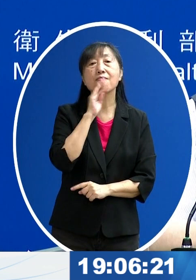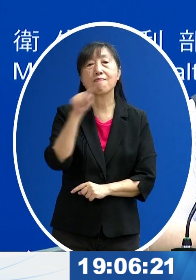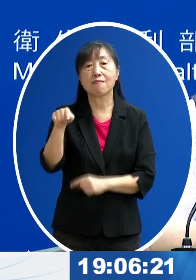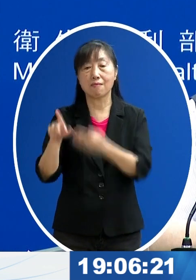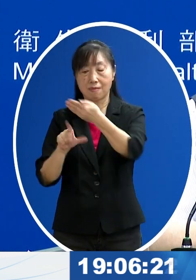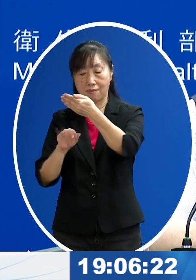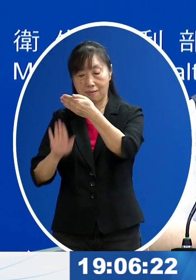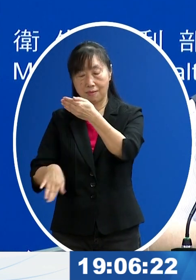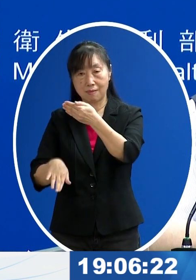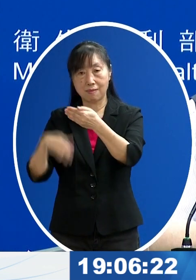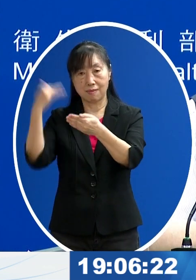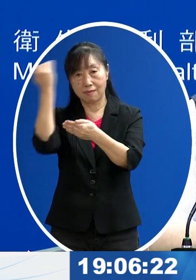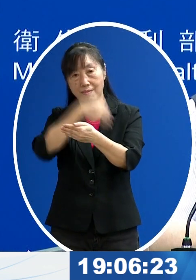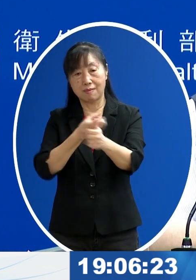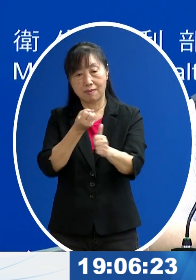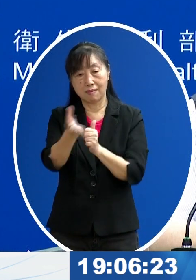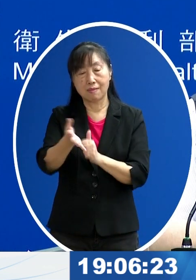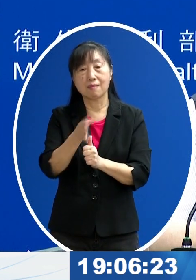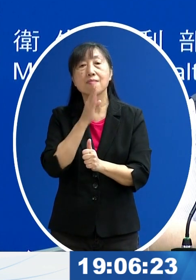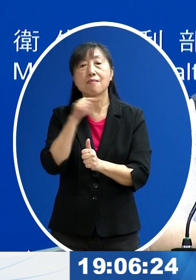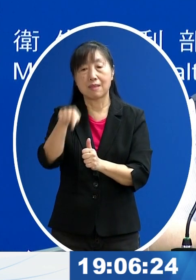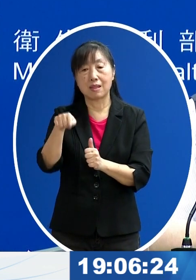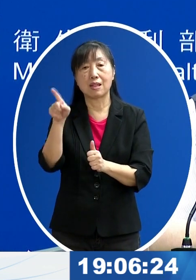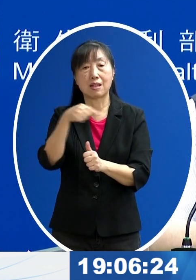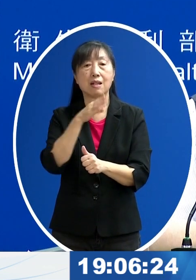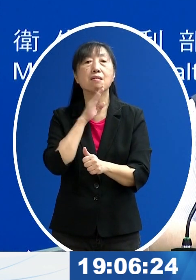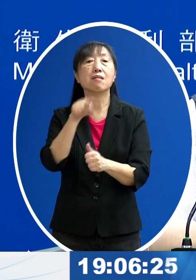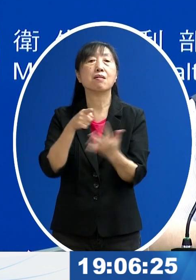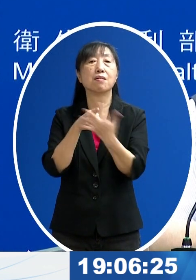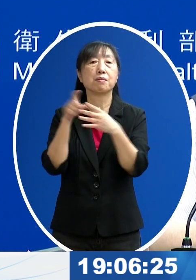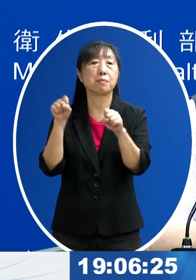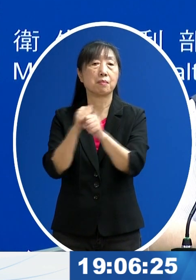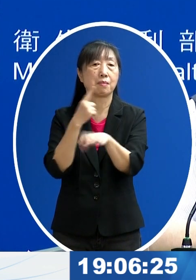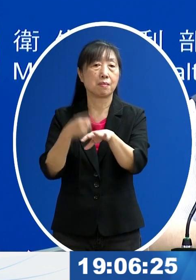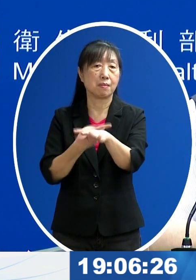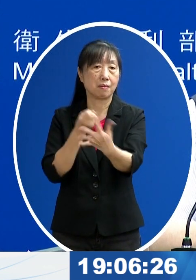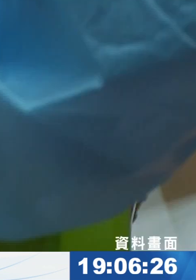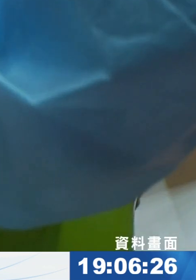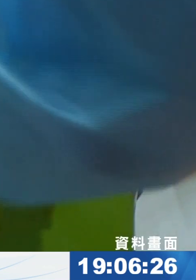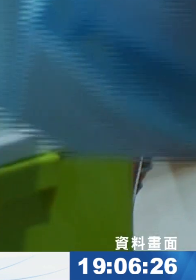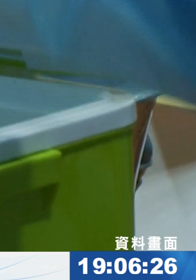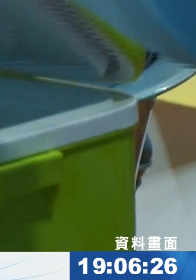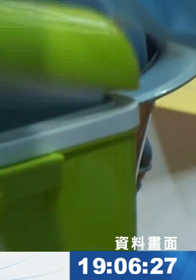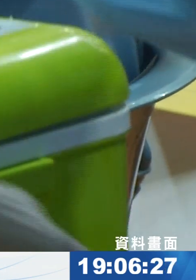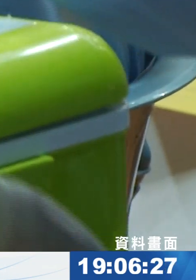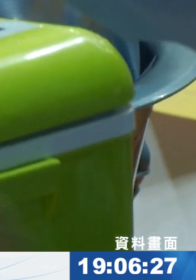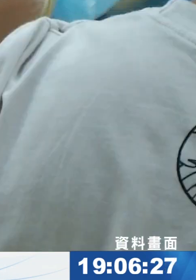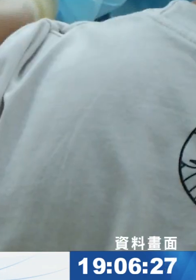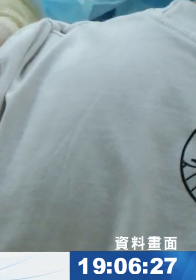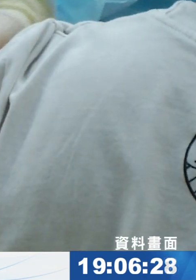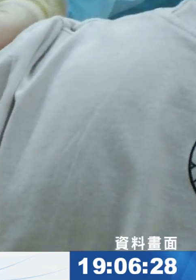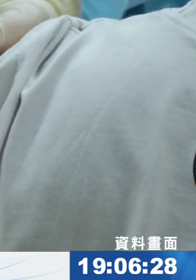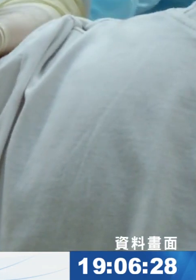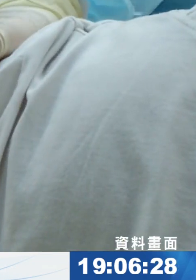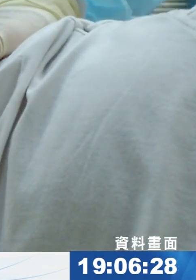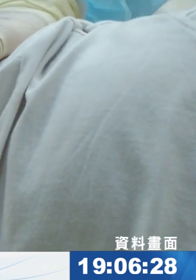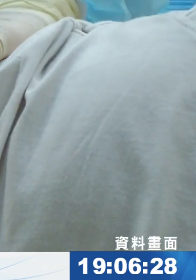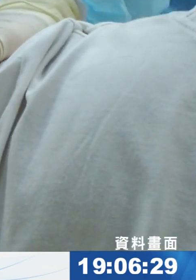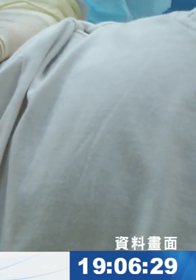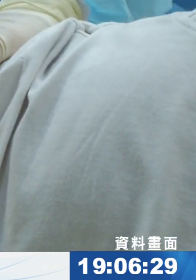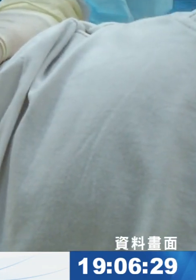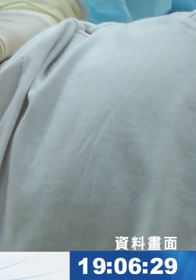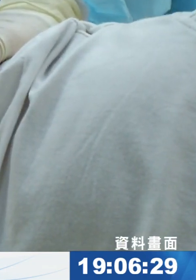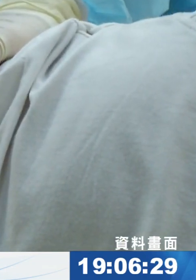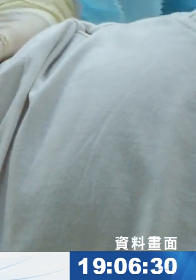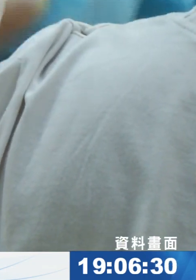底的时候有发病的症状所以这也是符合突破性感的情形至于BNT疫苗22号开始全台